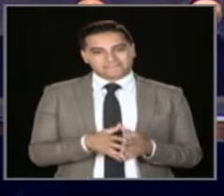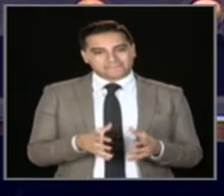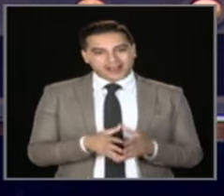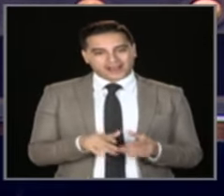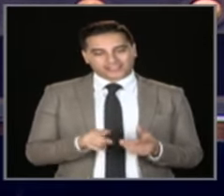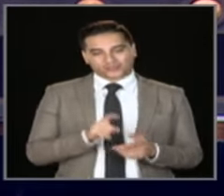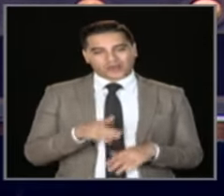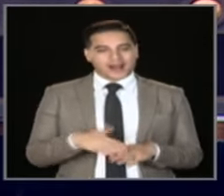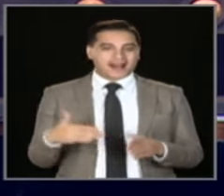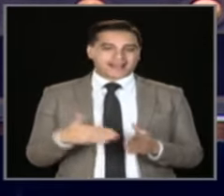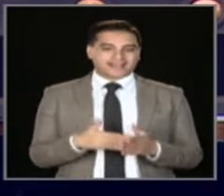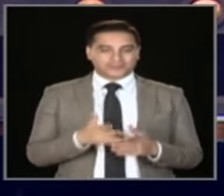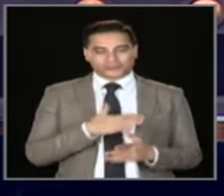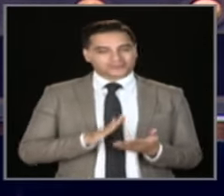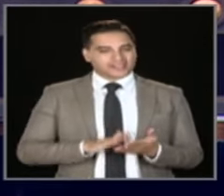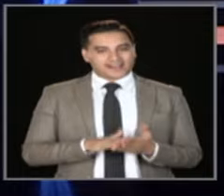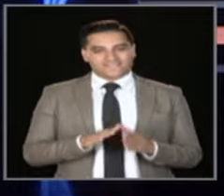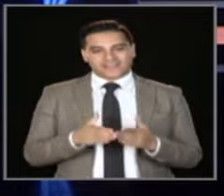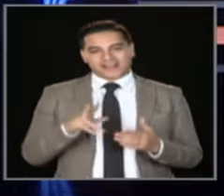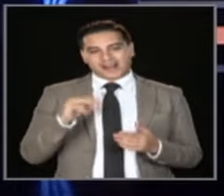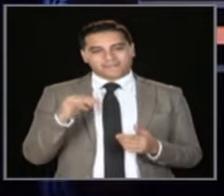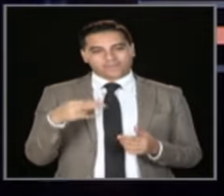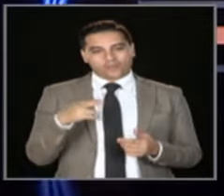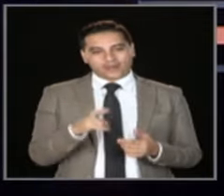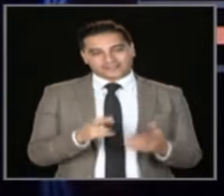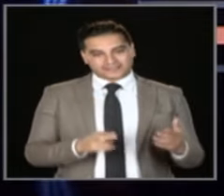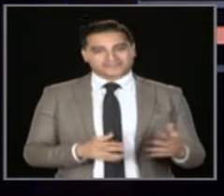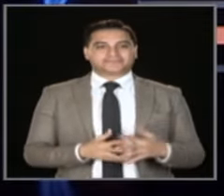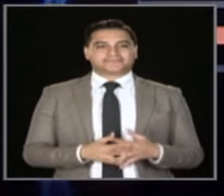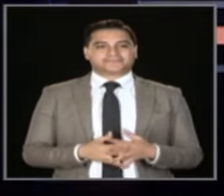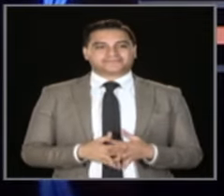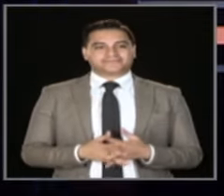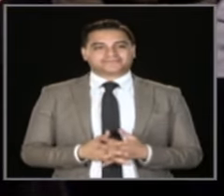على السؤال الأخير. نحيي كلها فريق المعز.